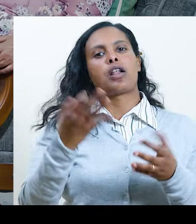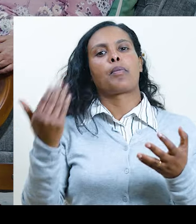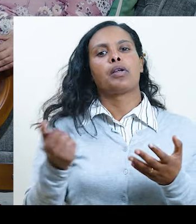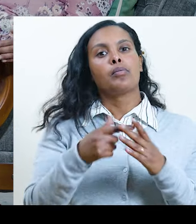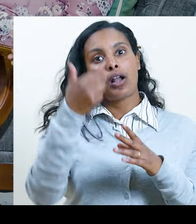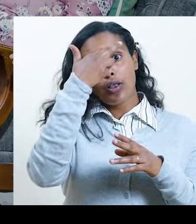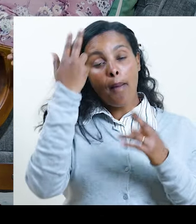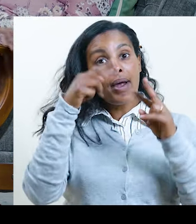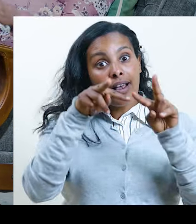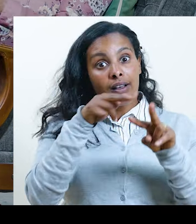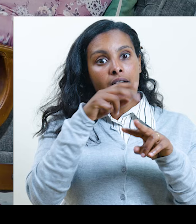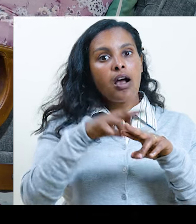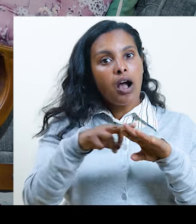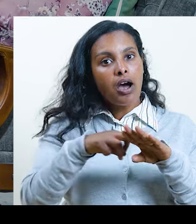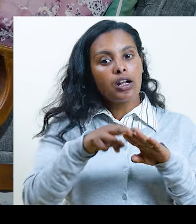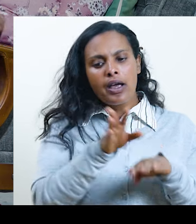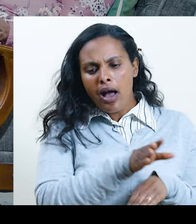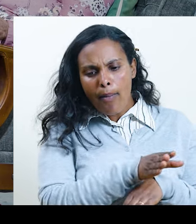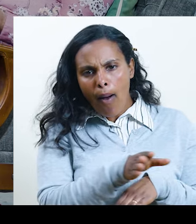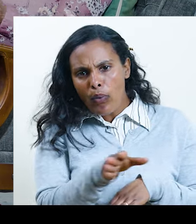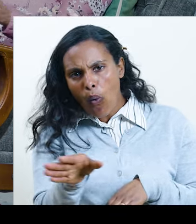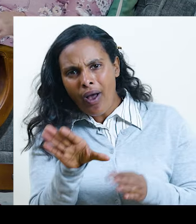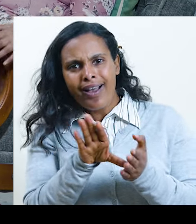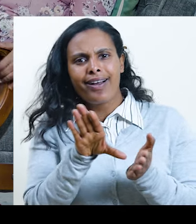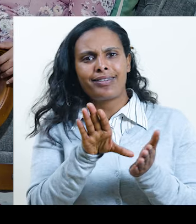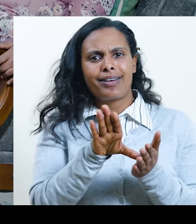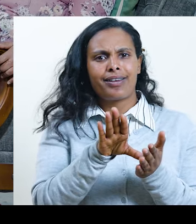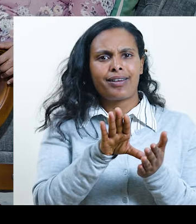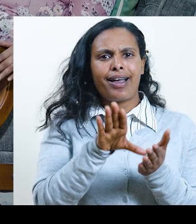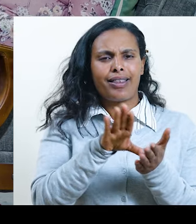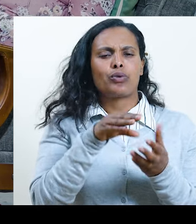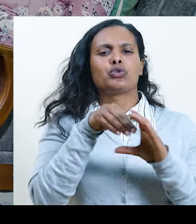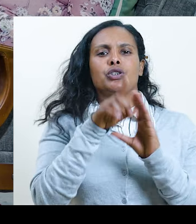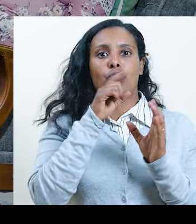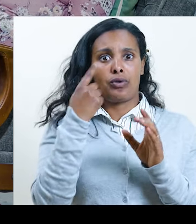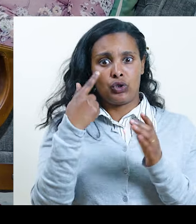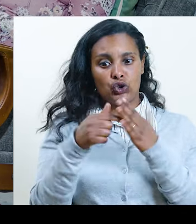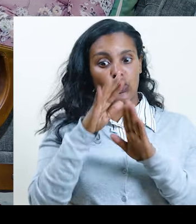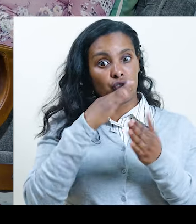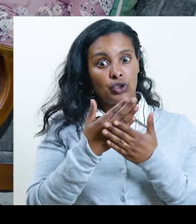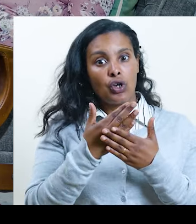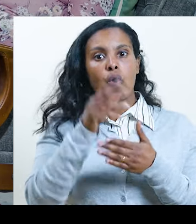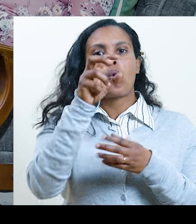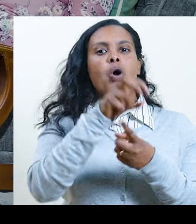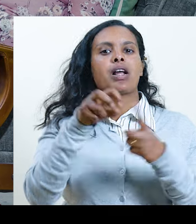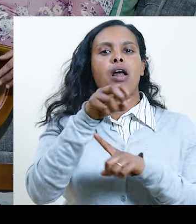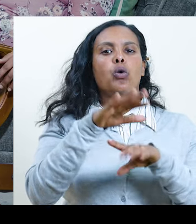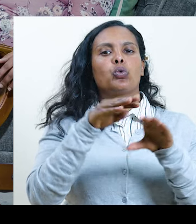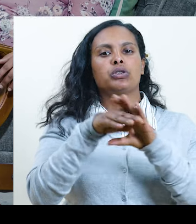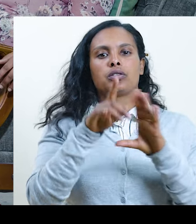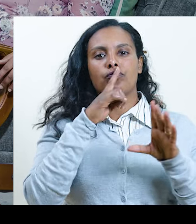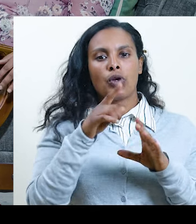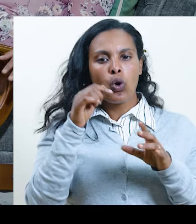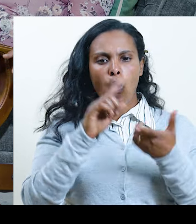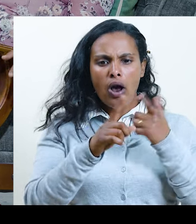ነበረ። ምክንያቱም አመለካከቱ ካረር ገባ ብሎ እንትን ገጠር ውስጥ ነው እቺ ልጅ ወረዳ ውስጥ ነው